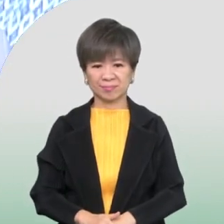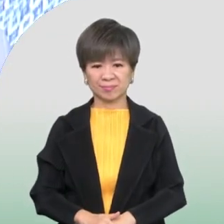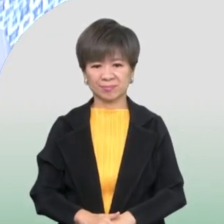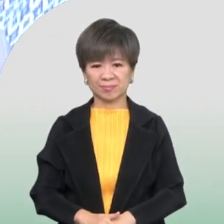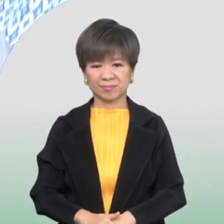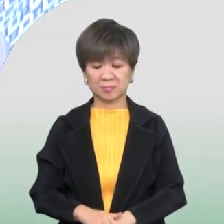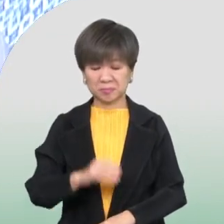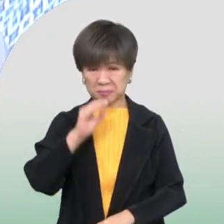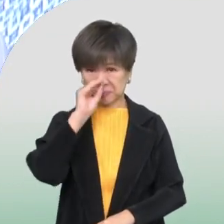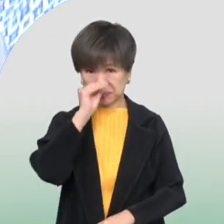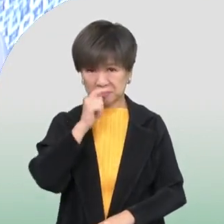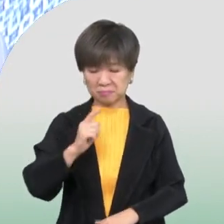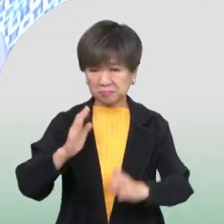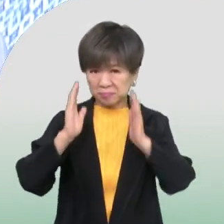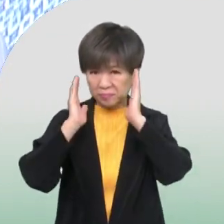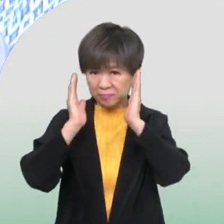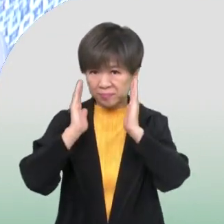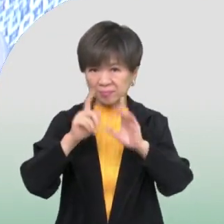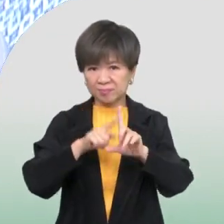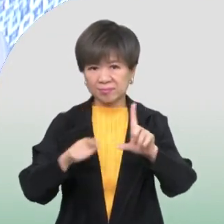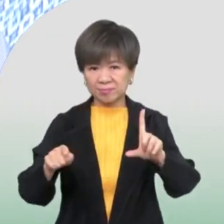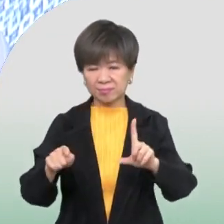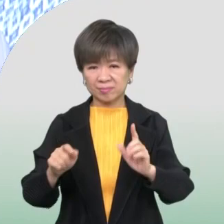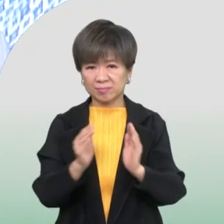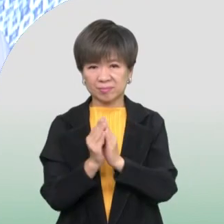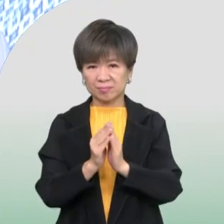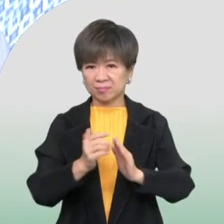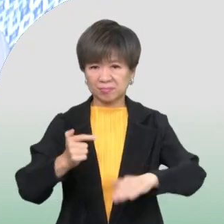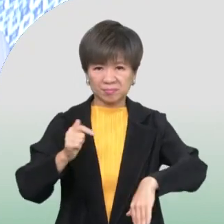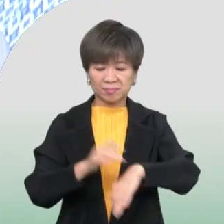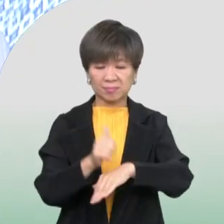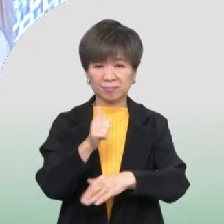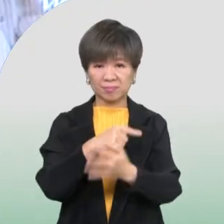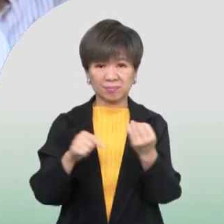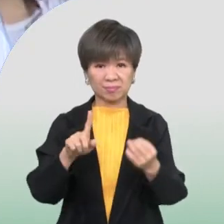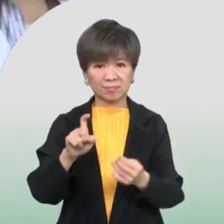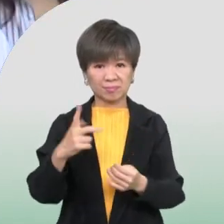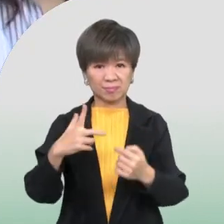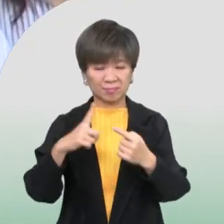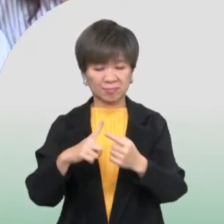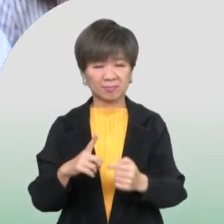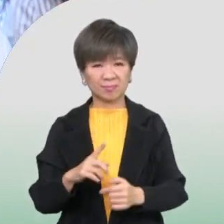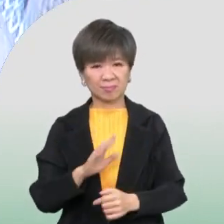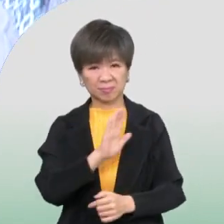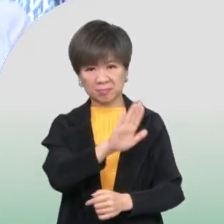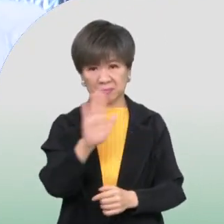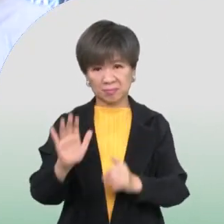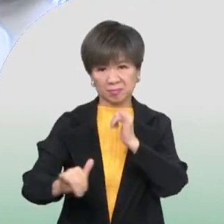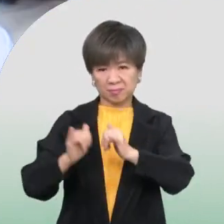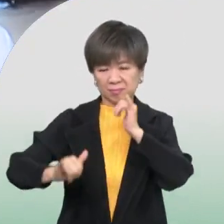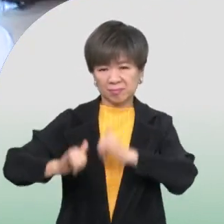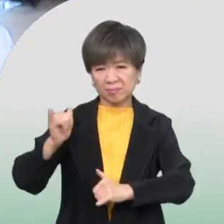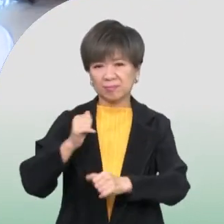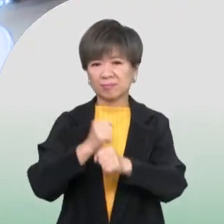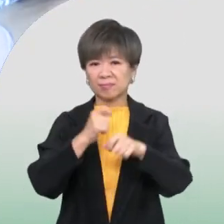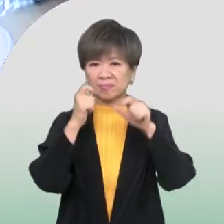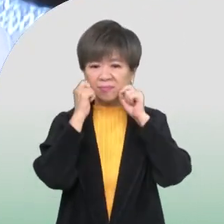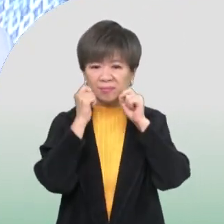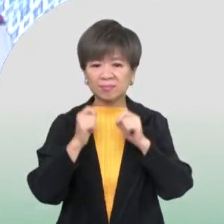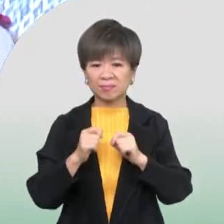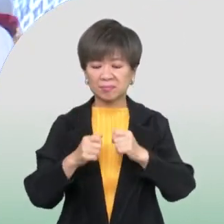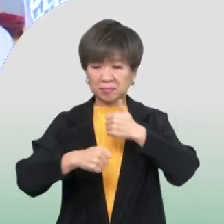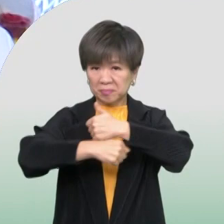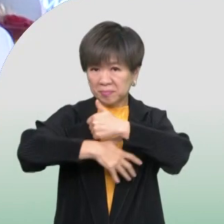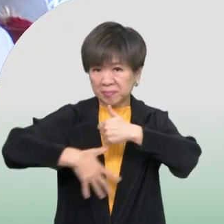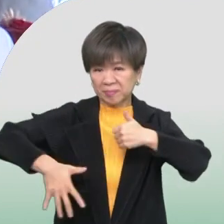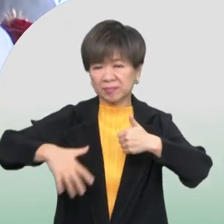那特别用非常严谨的角度，把桃园最精彩的十七个艺术家，他们的故事和他们的作品，有系列